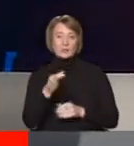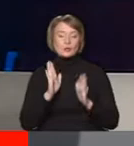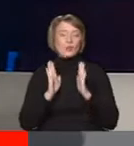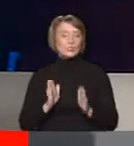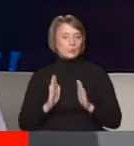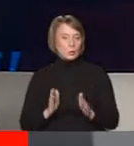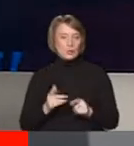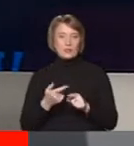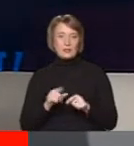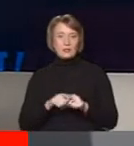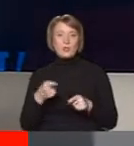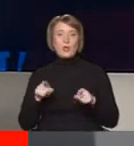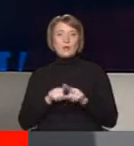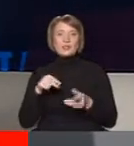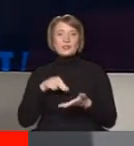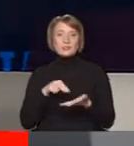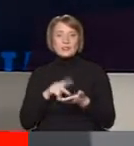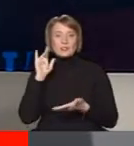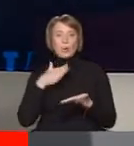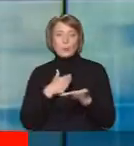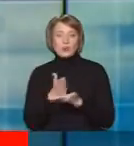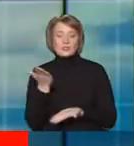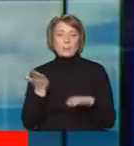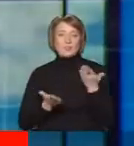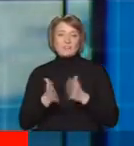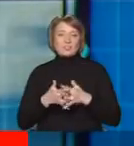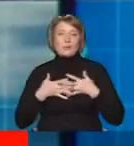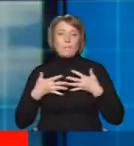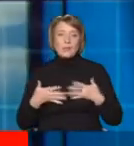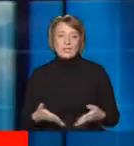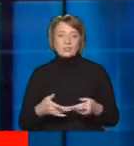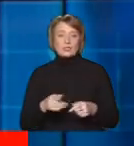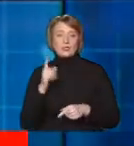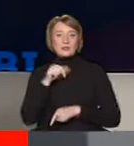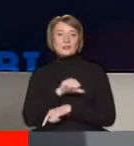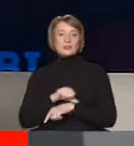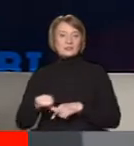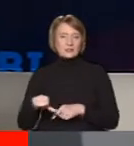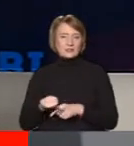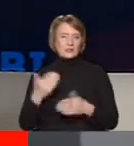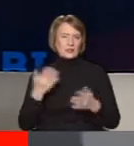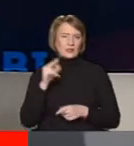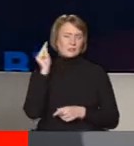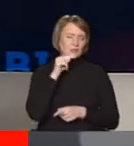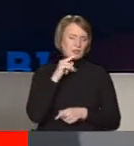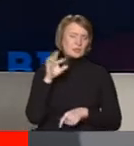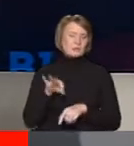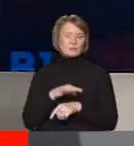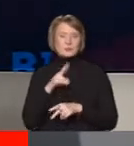вигадання велосипеду. Саме таким чином працює політика в переважній більшості розвинутих західних країн. Я як людина, яка там вчилася, жила, яка